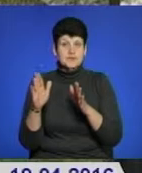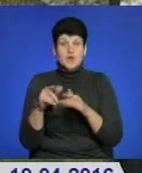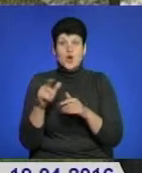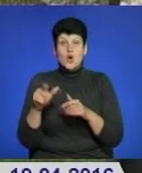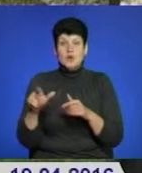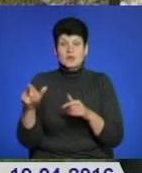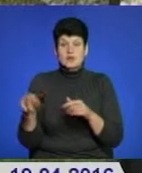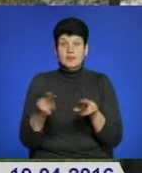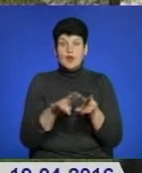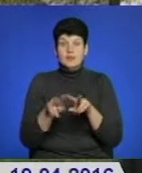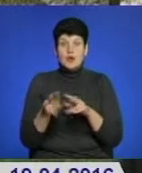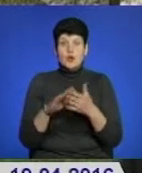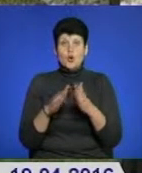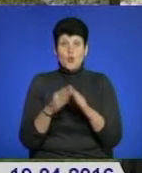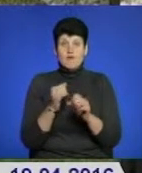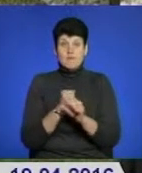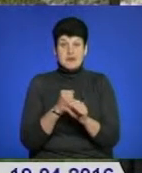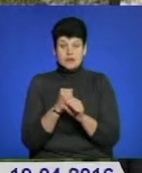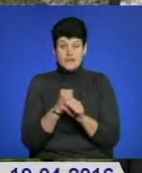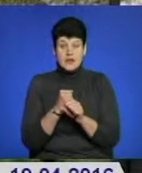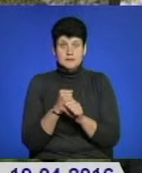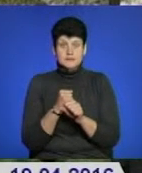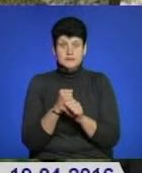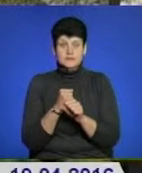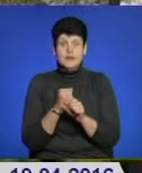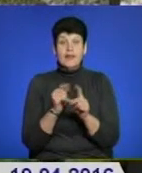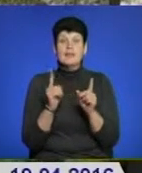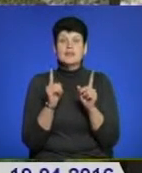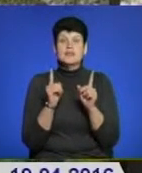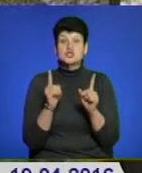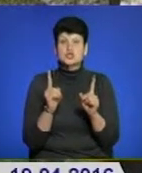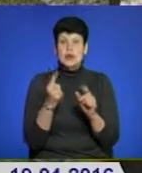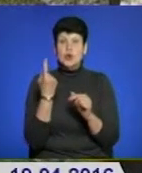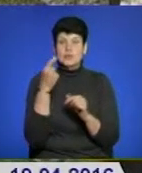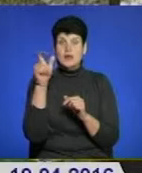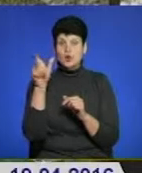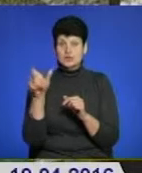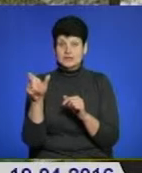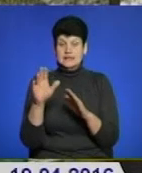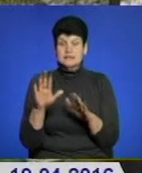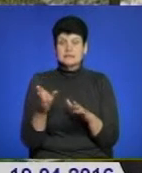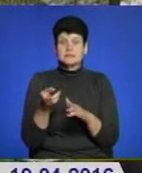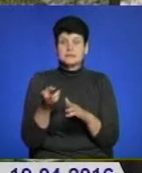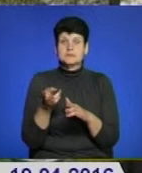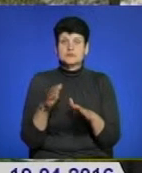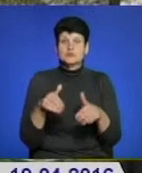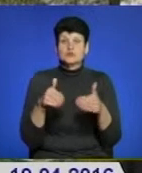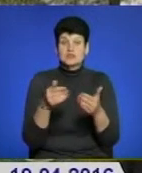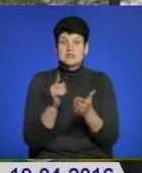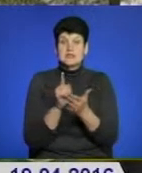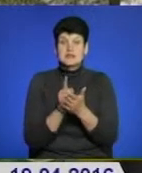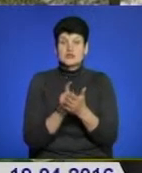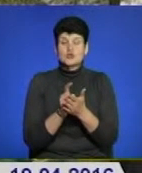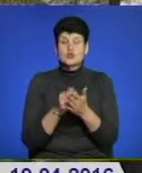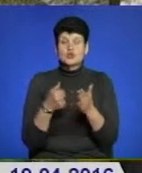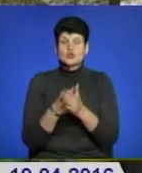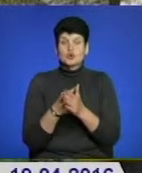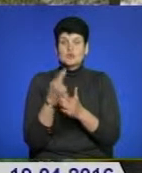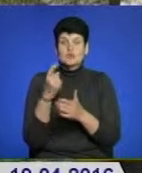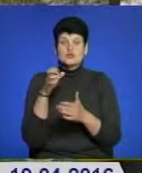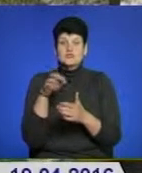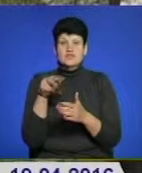громадяни на однакових умовах працювали, лише одна людина звернулася за пенсію до 1 січня